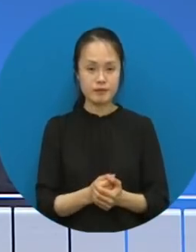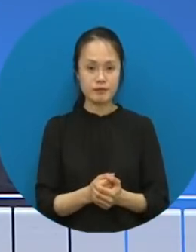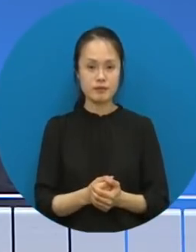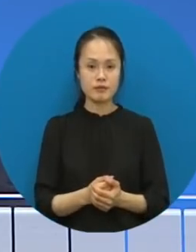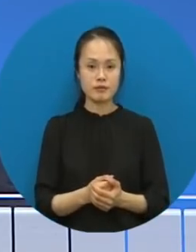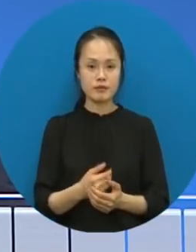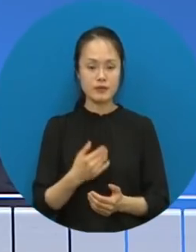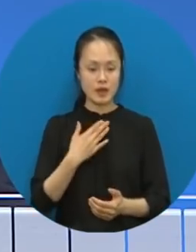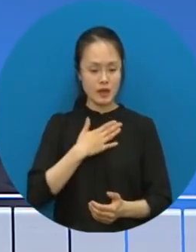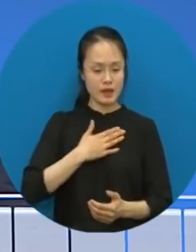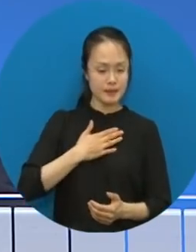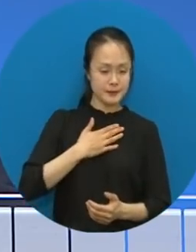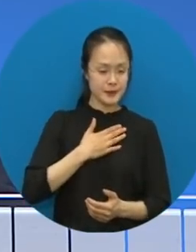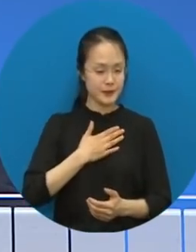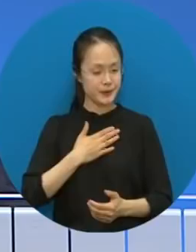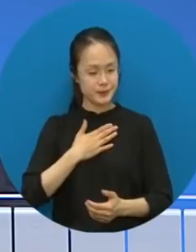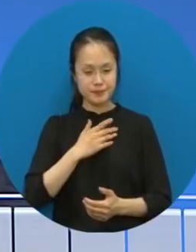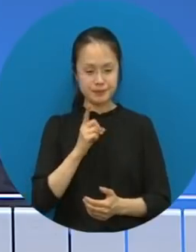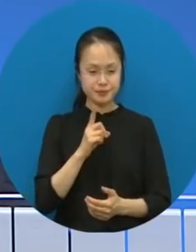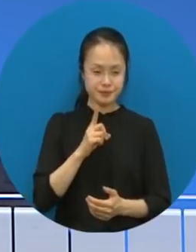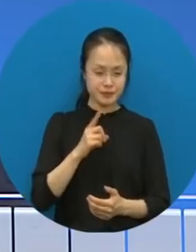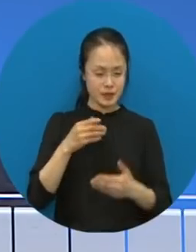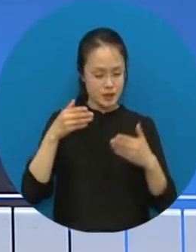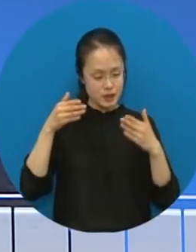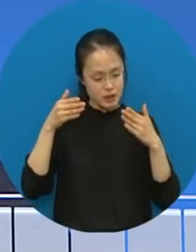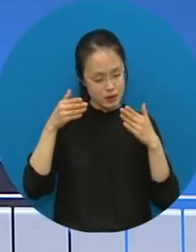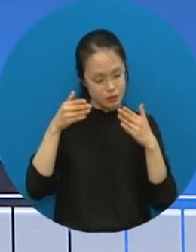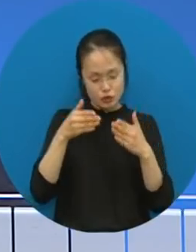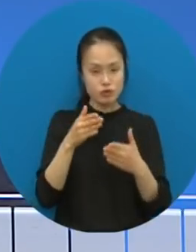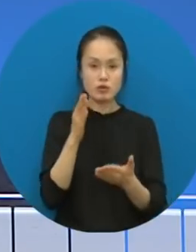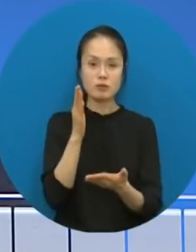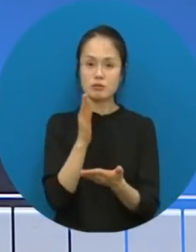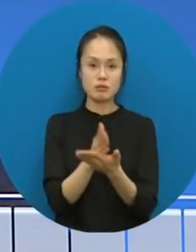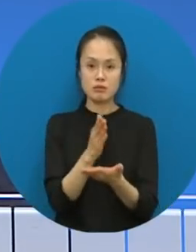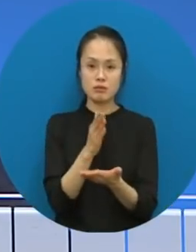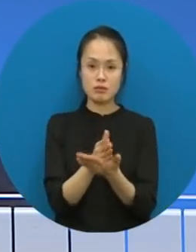감정을 유도하려 하지 마십시오. 감정은 진리가 아닙니다.